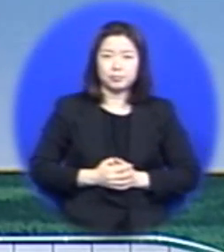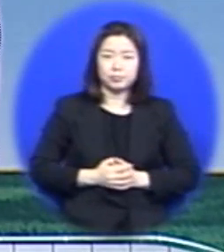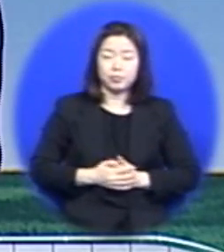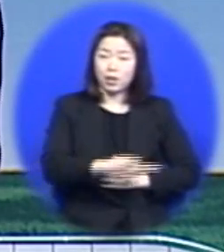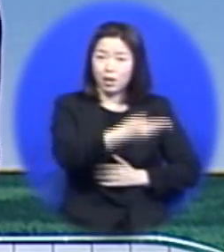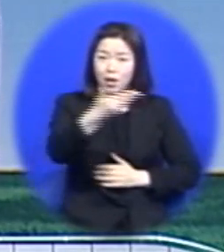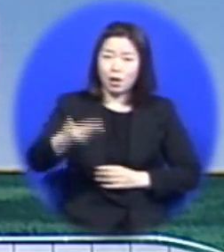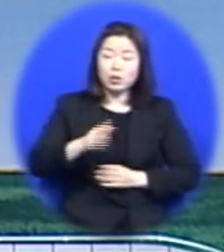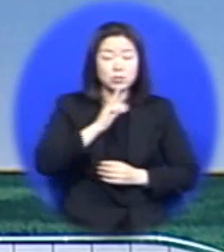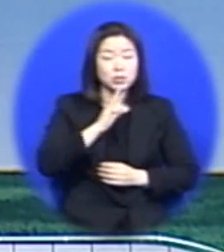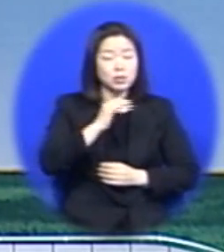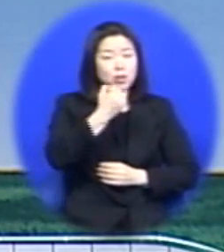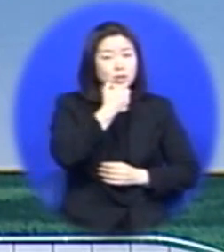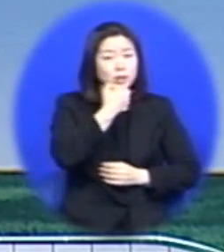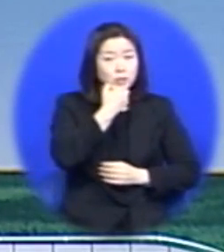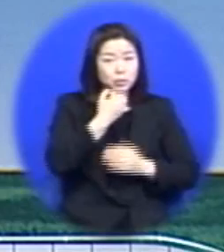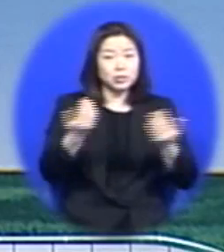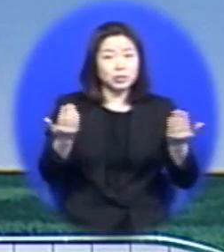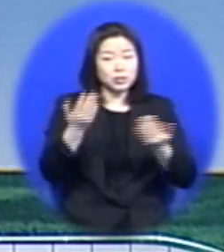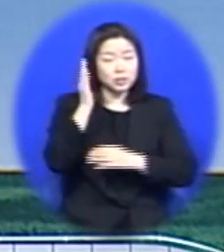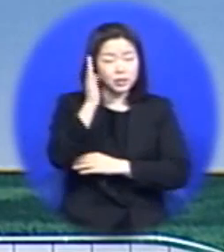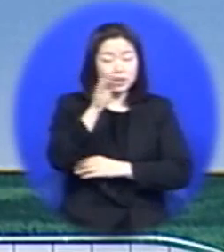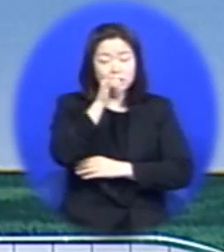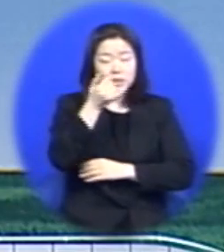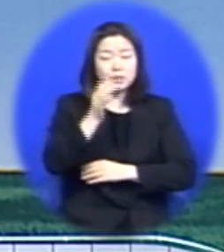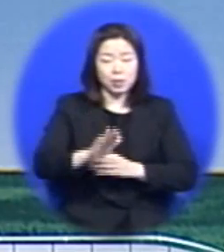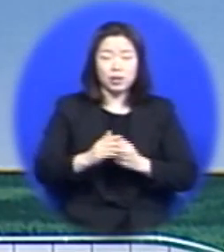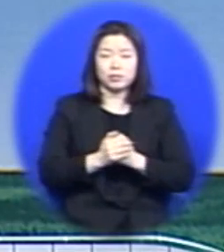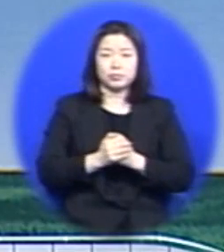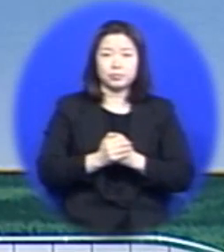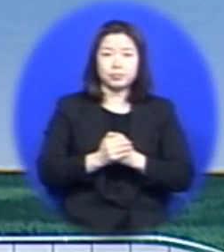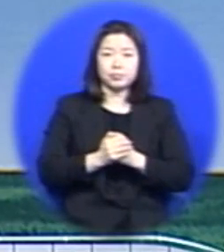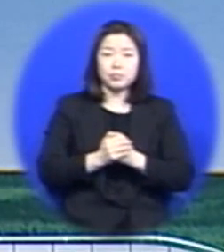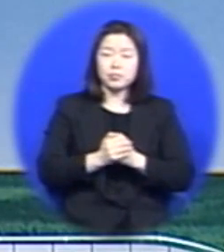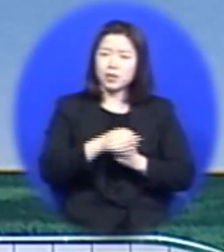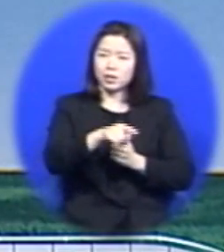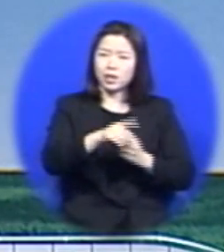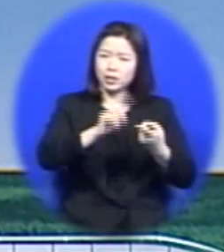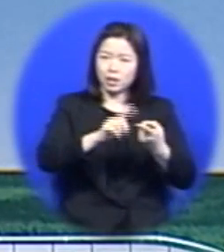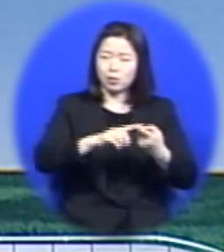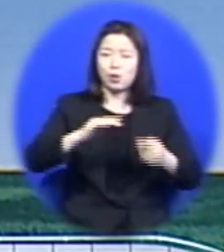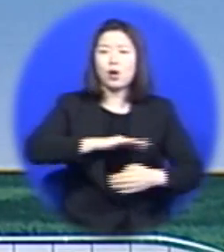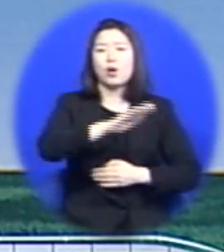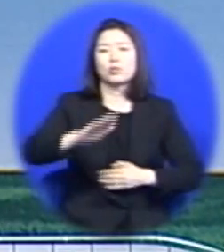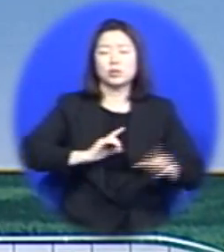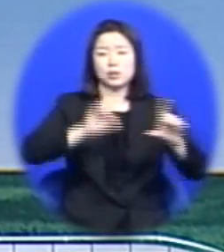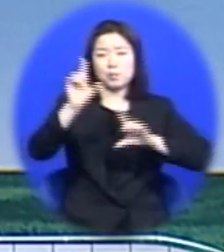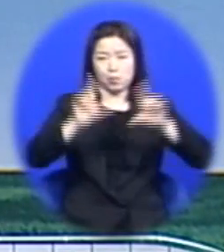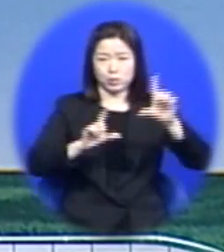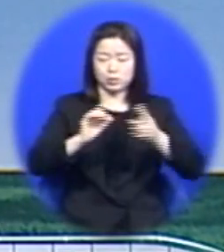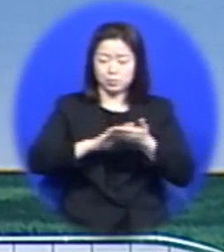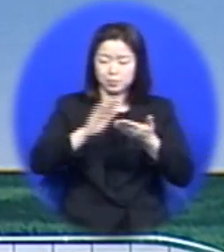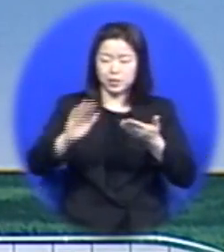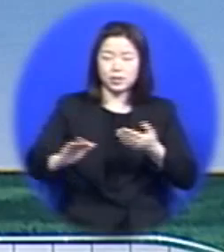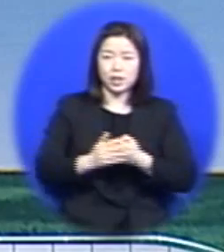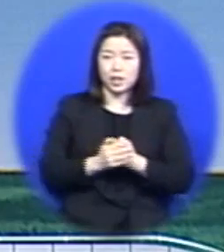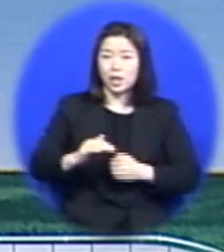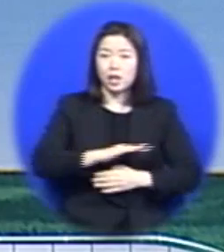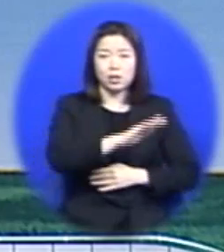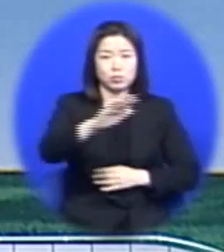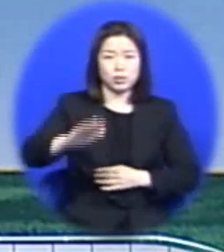여러분, 참 웃을 이야기이긴 하지만 그게 그대로 우리 모습입니다.